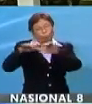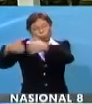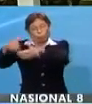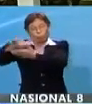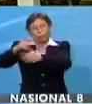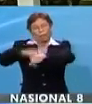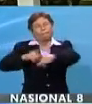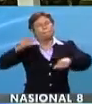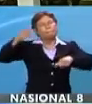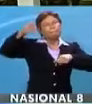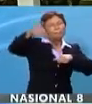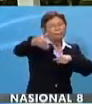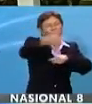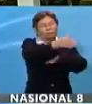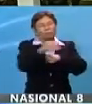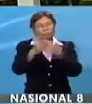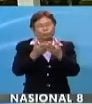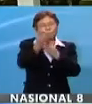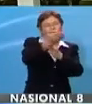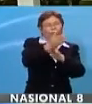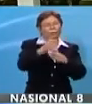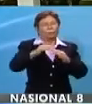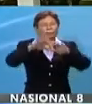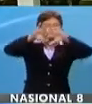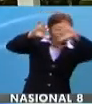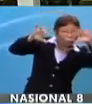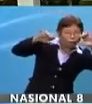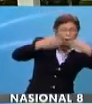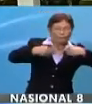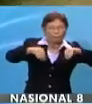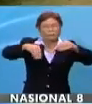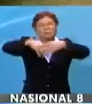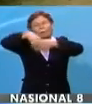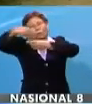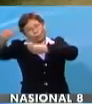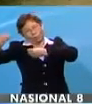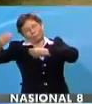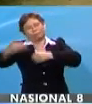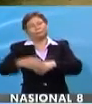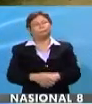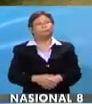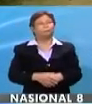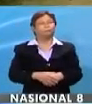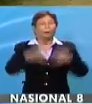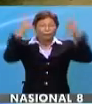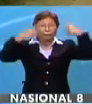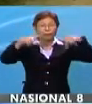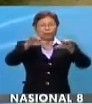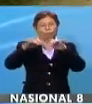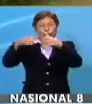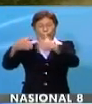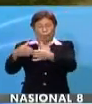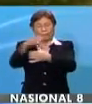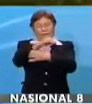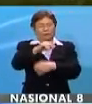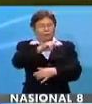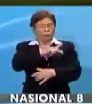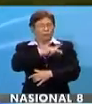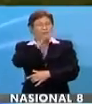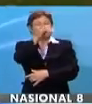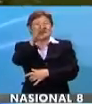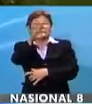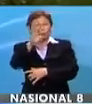dalam jangka masa panjang menerusi penerokaan pasaran luar. Menurut Presiden Kumpulan dan Ketua